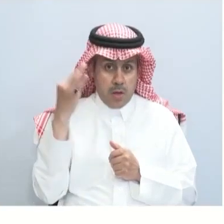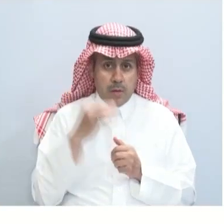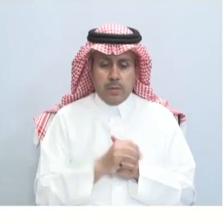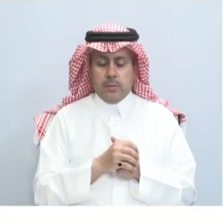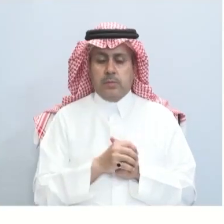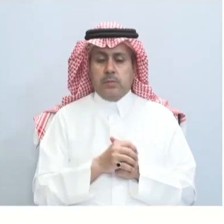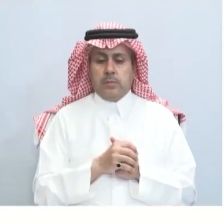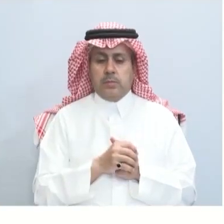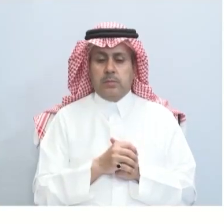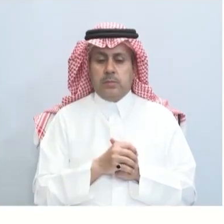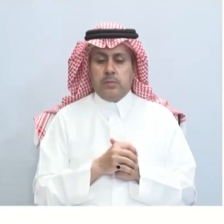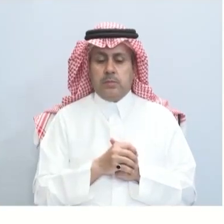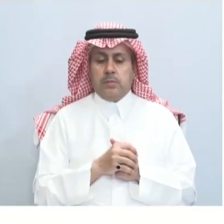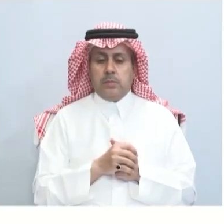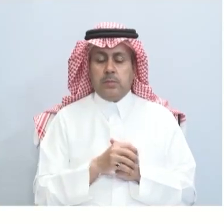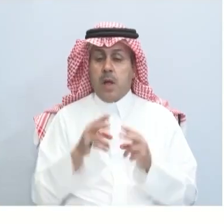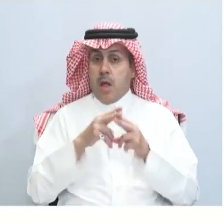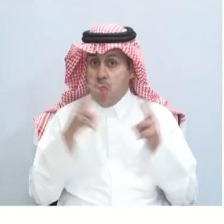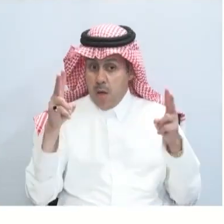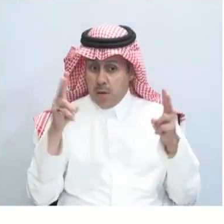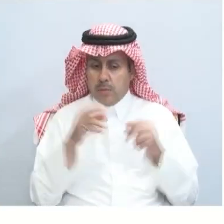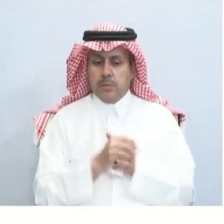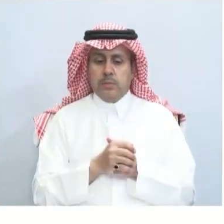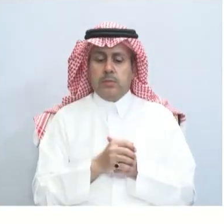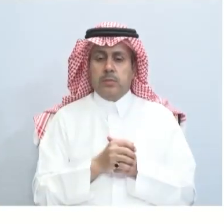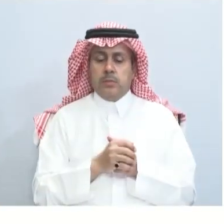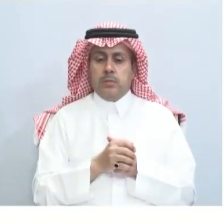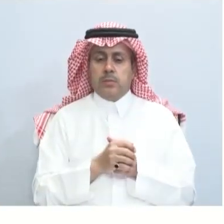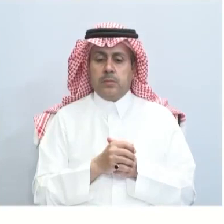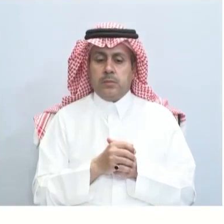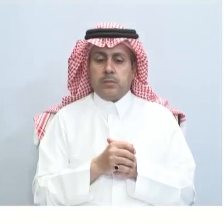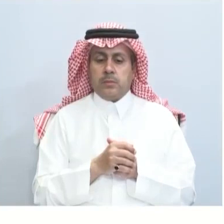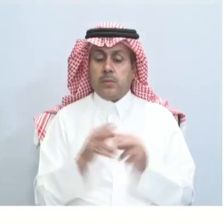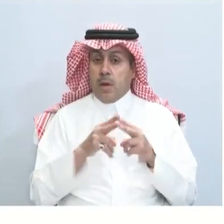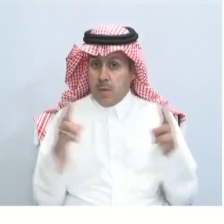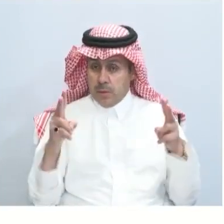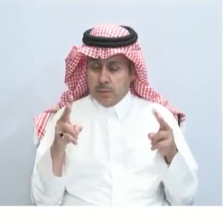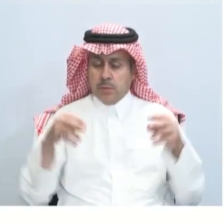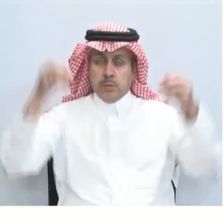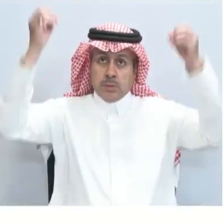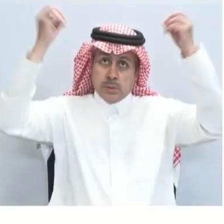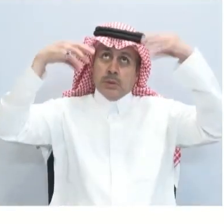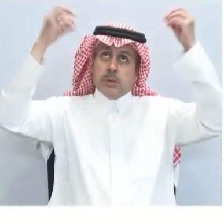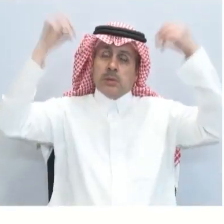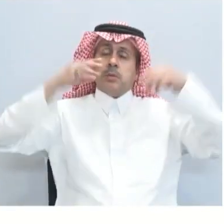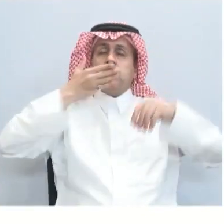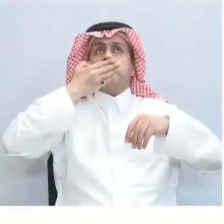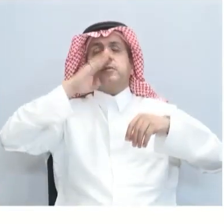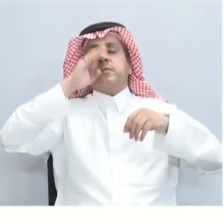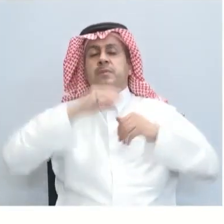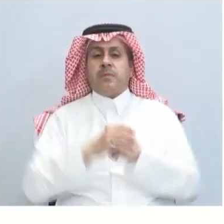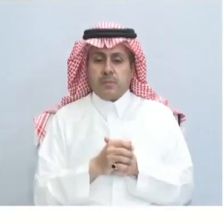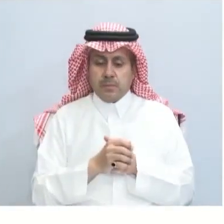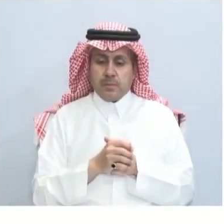ذكرنا فيه احسنتم اظهار وفقتم قلنا في ذلك الامر اظهار نعمه الله جل وعلا على